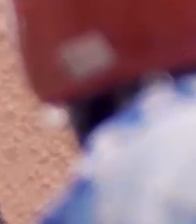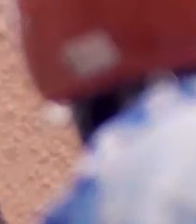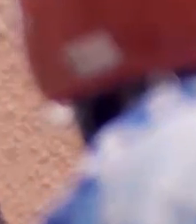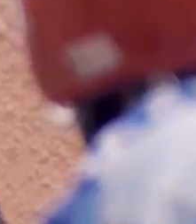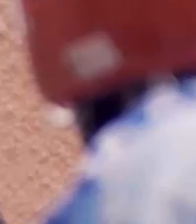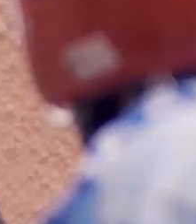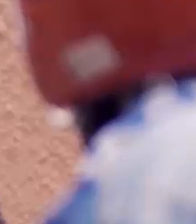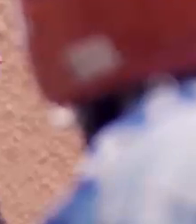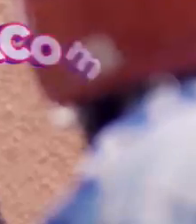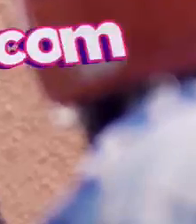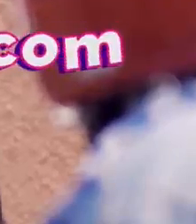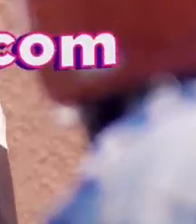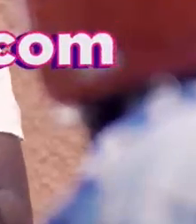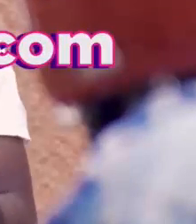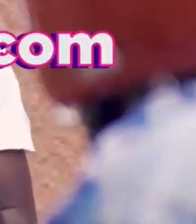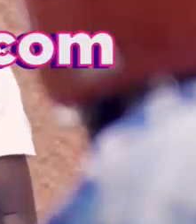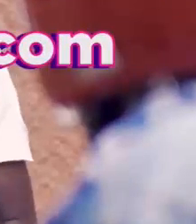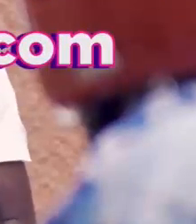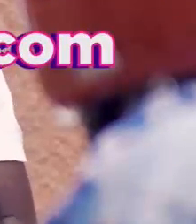yabo ukandika